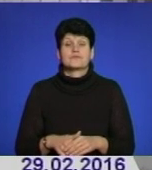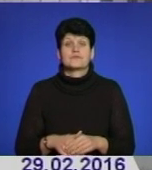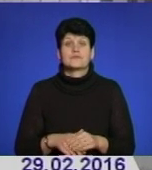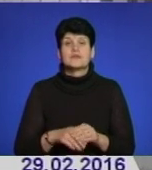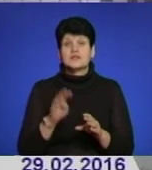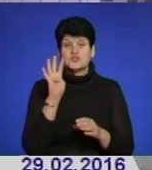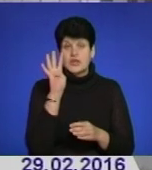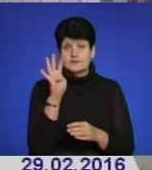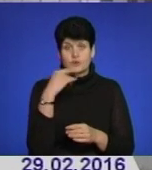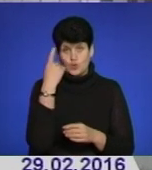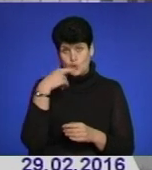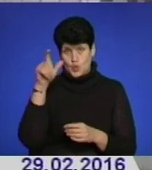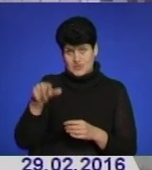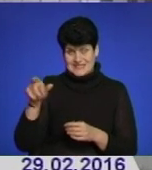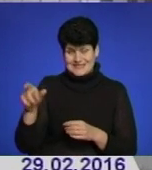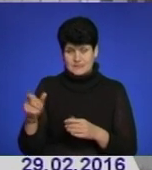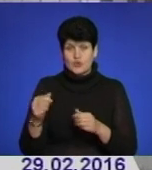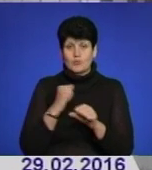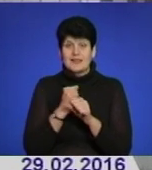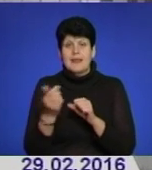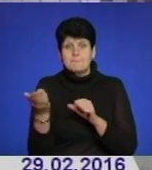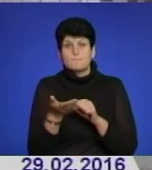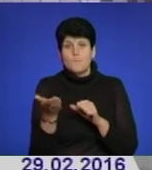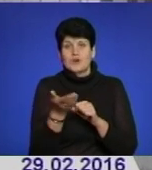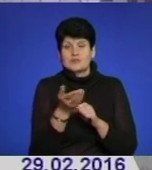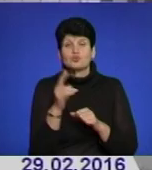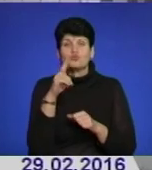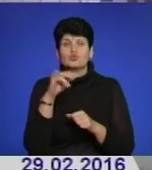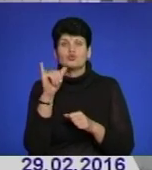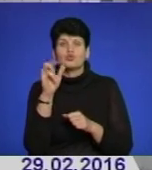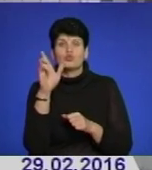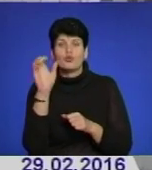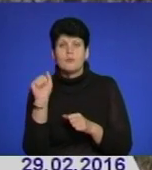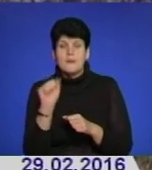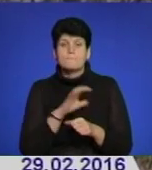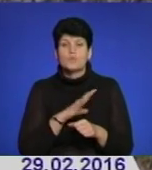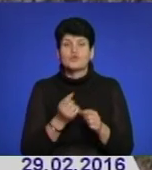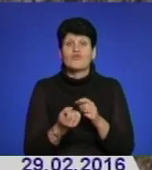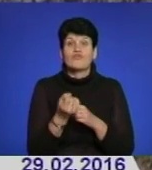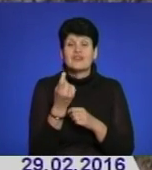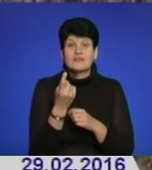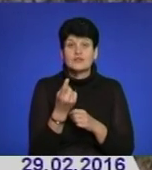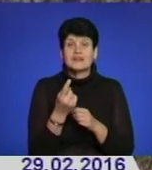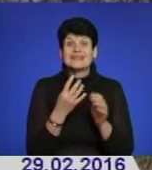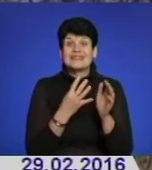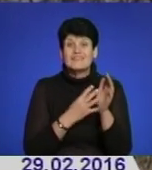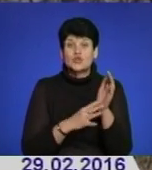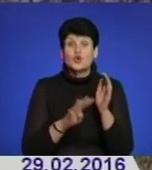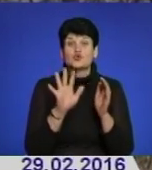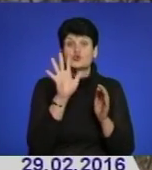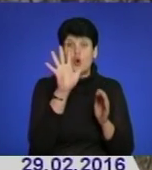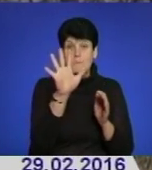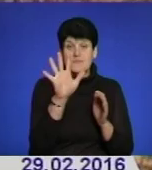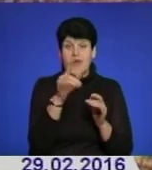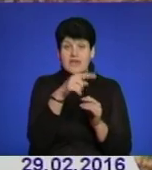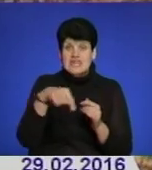четверо осіб здійснювали порізку дуба. Зокрема, було виявлено 95 пеньків від